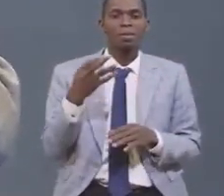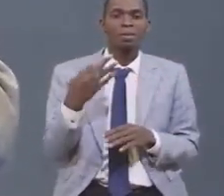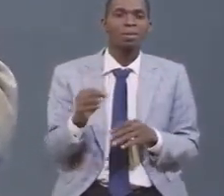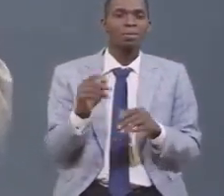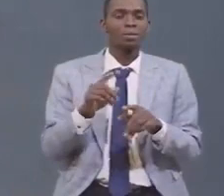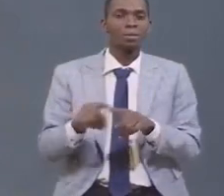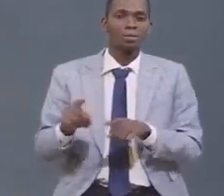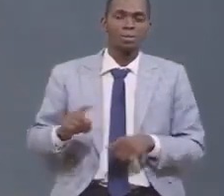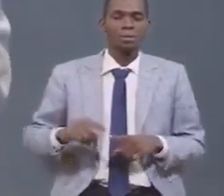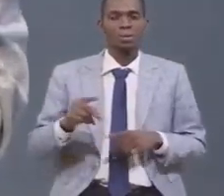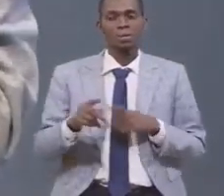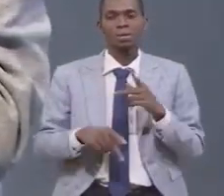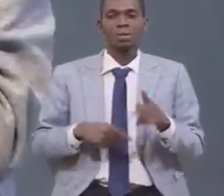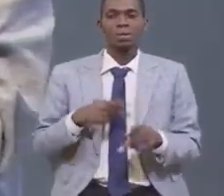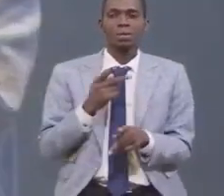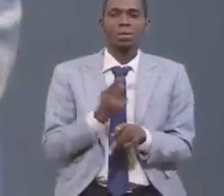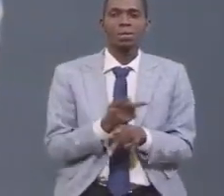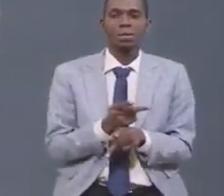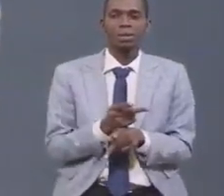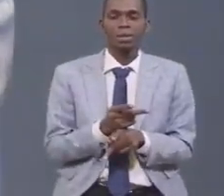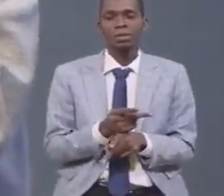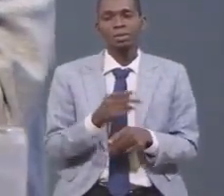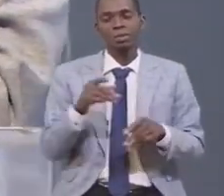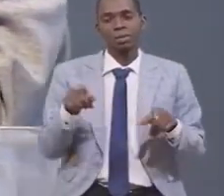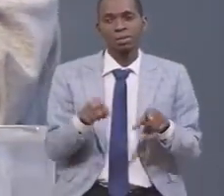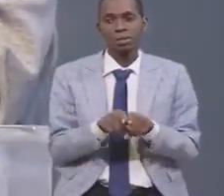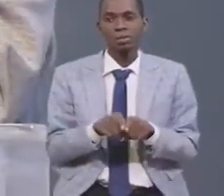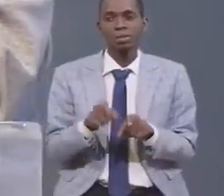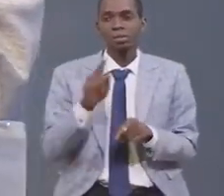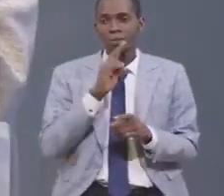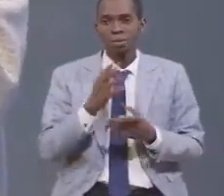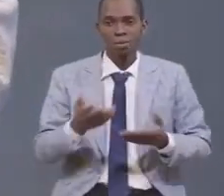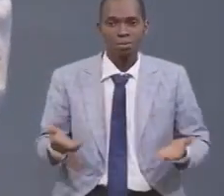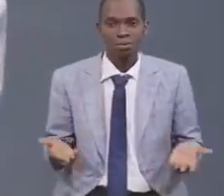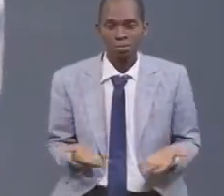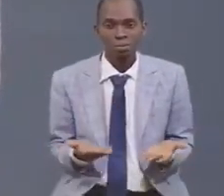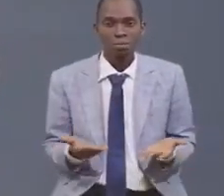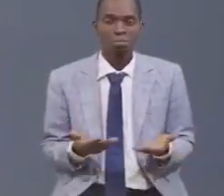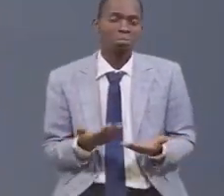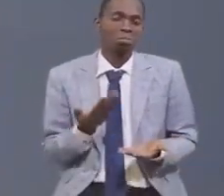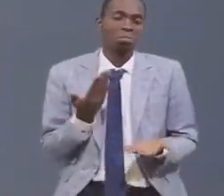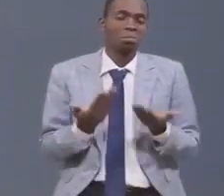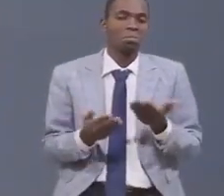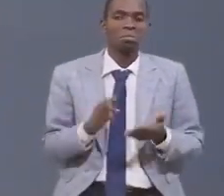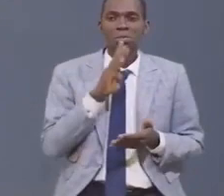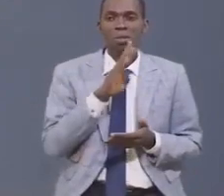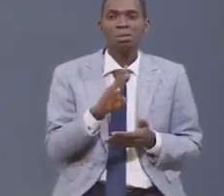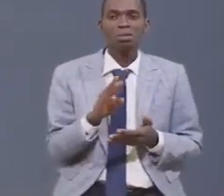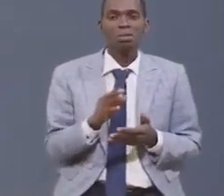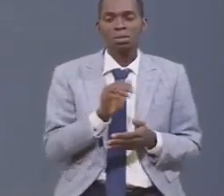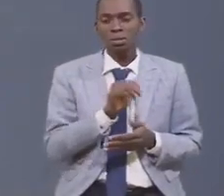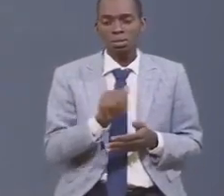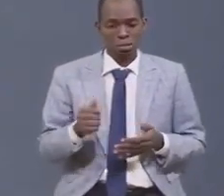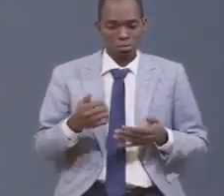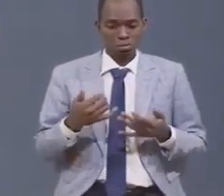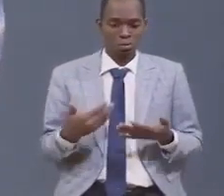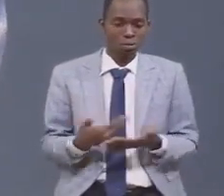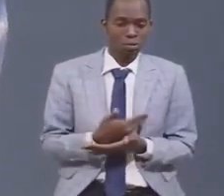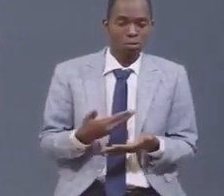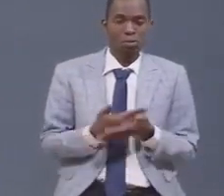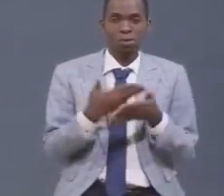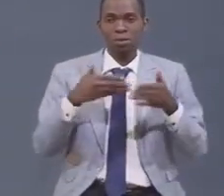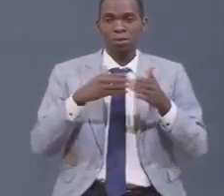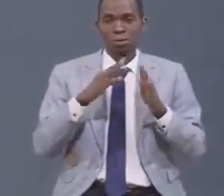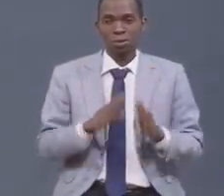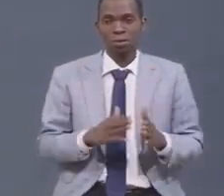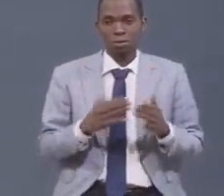ప్రతి రకమైన నాయకుల సదస్సు. And as you are here. మీరందరూ ఇక్కడ ఉండగా. Either you are a present leader. ఇక్కడ ఉన్న నాయకునిగా